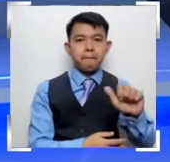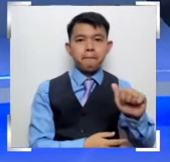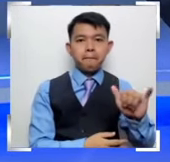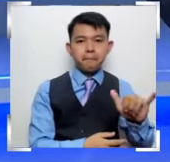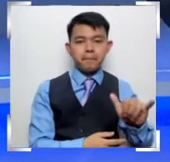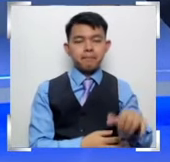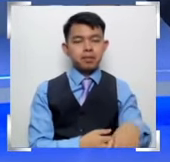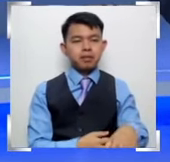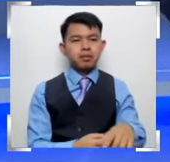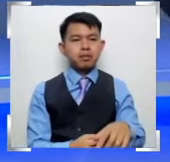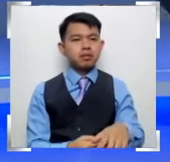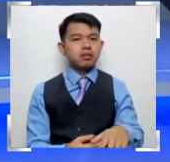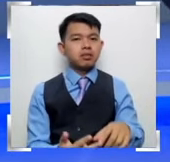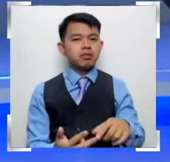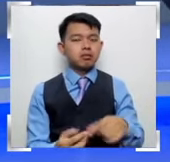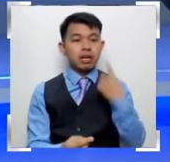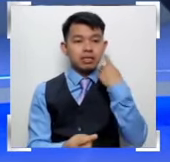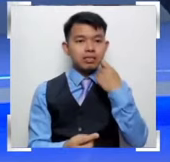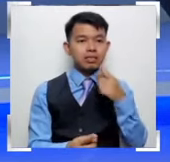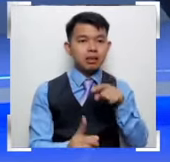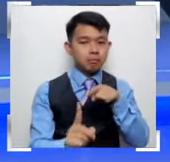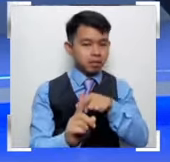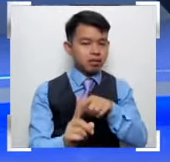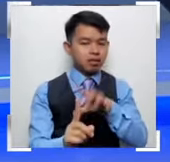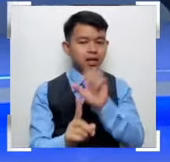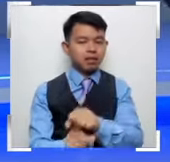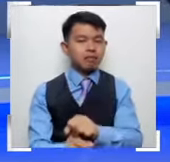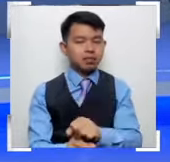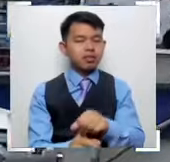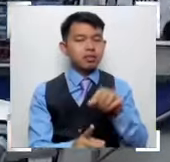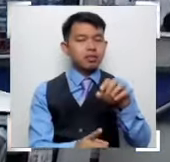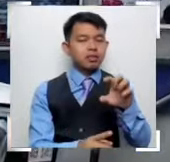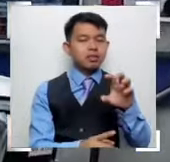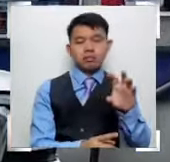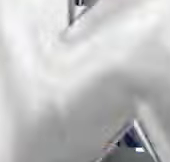9 ngayong gabi sa Paranaque, ating saksihan.